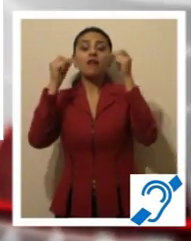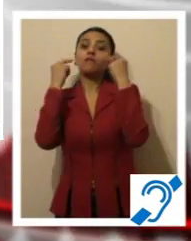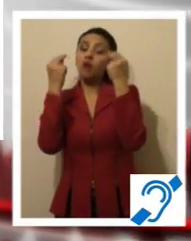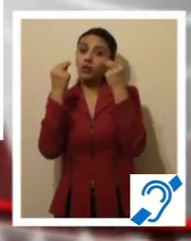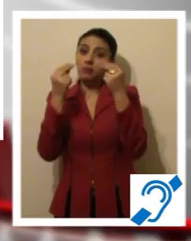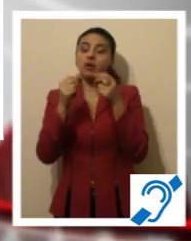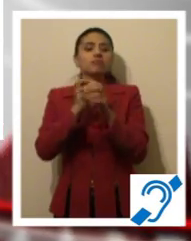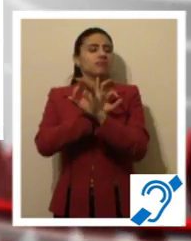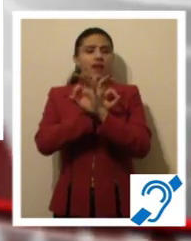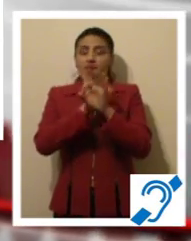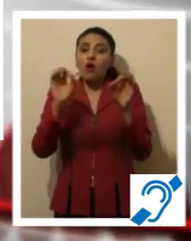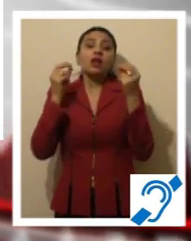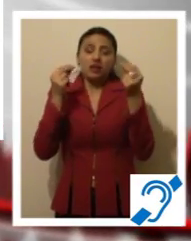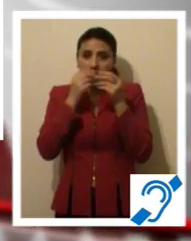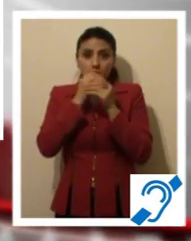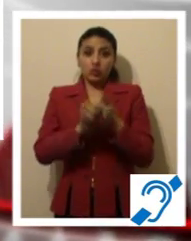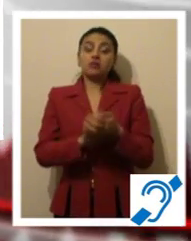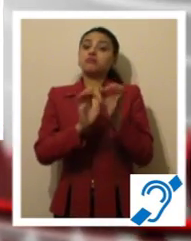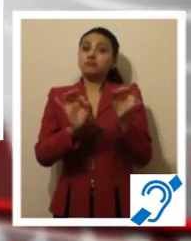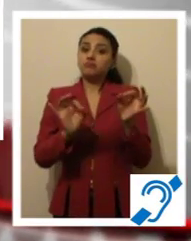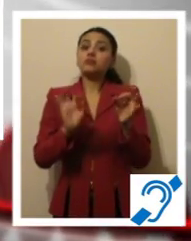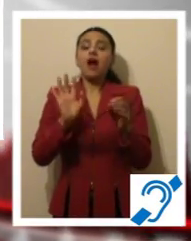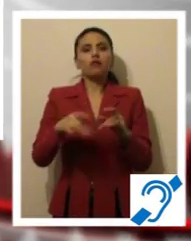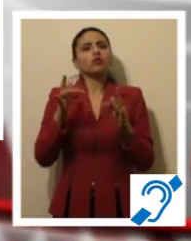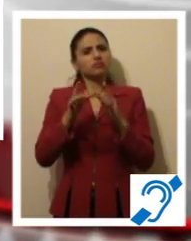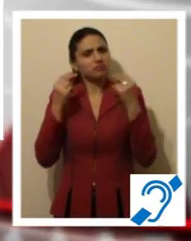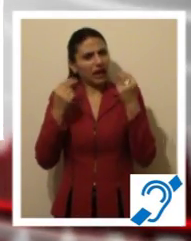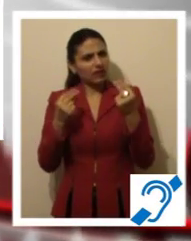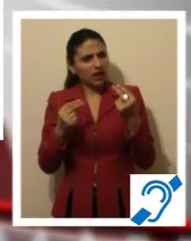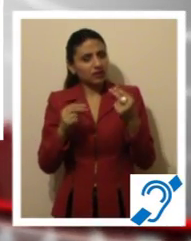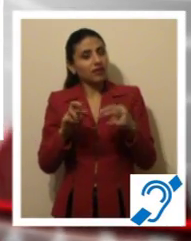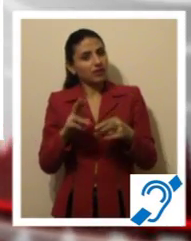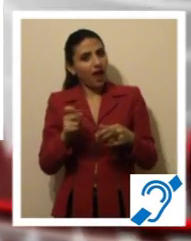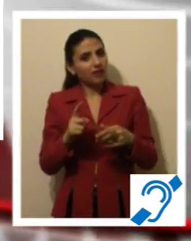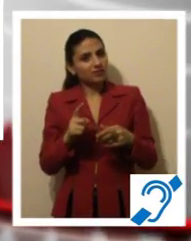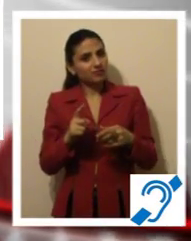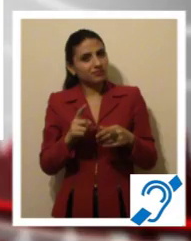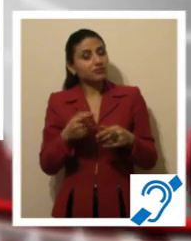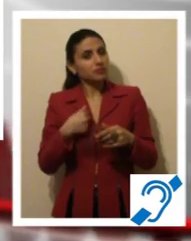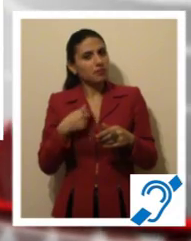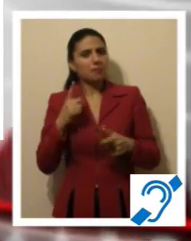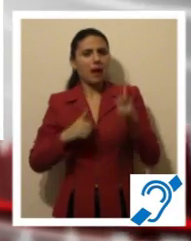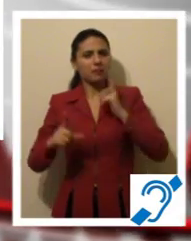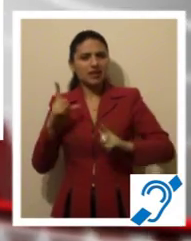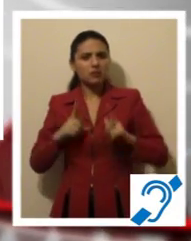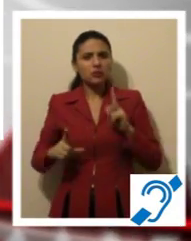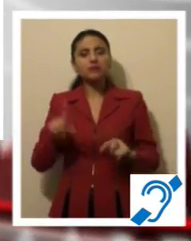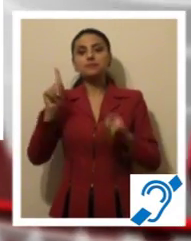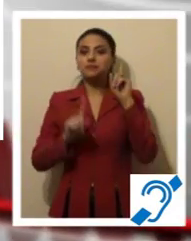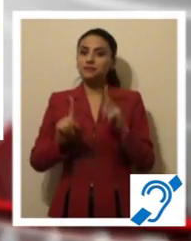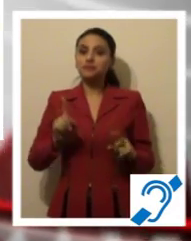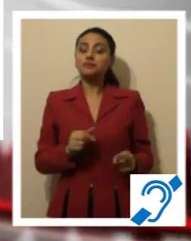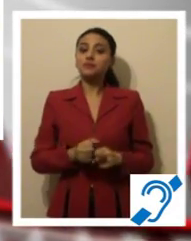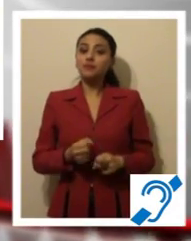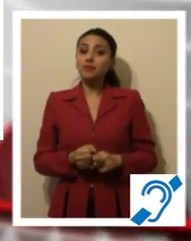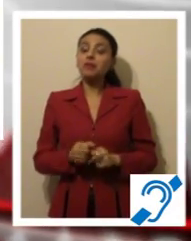într-un meci foarte, foarte greu. A fost și foarte echilibrat de asemenea. Ne-am chinuit în anumite părți, cum a zis și domnul profesor, am